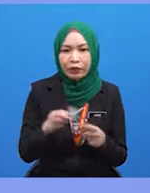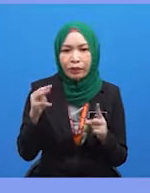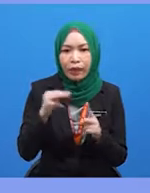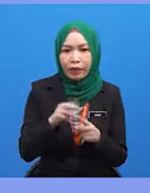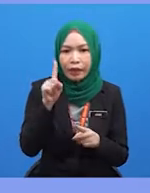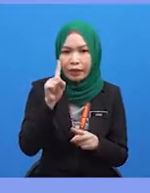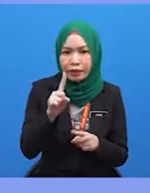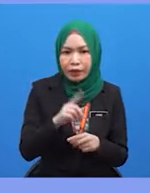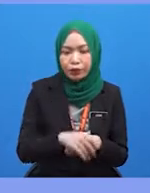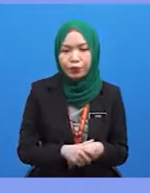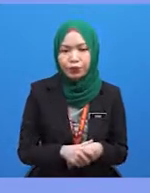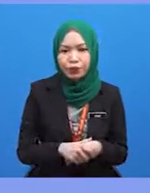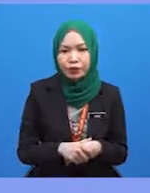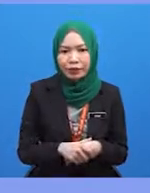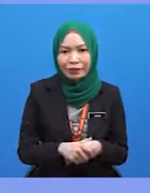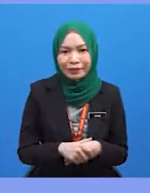markahnya 1.